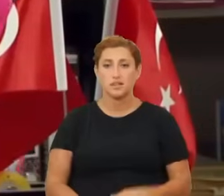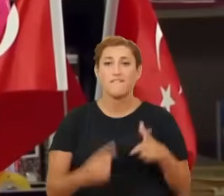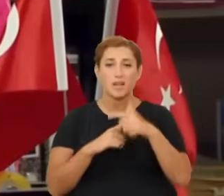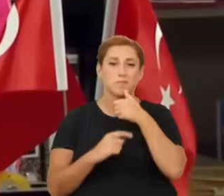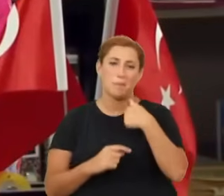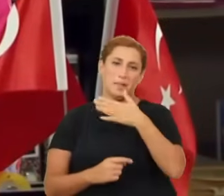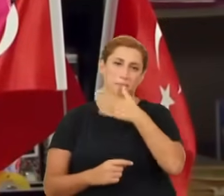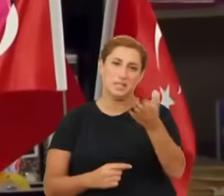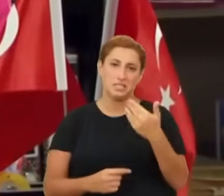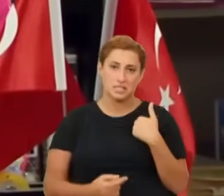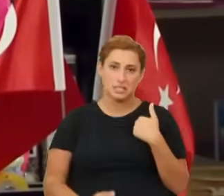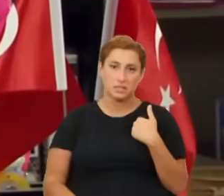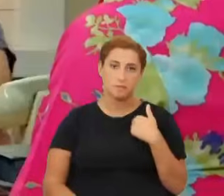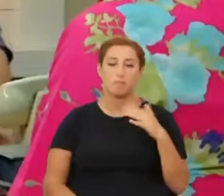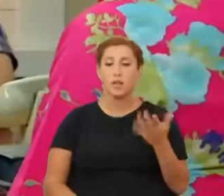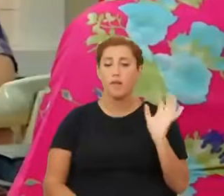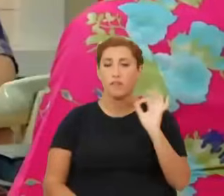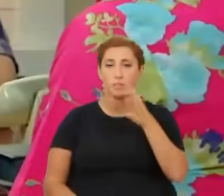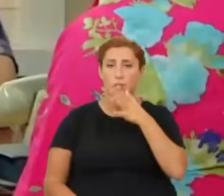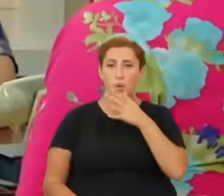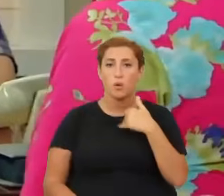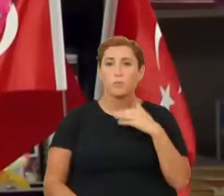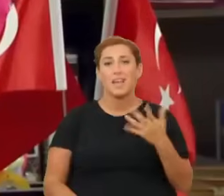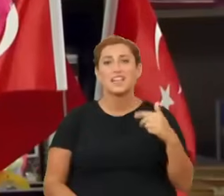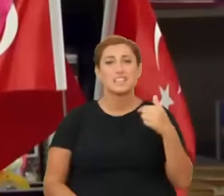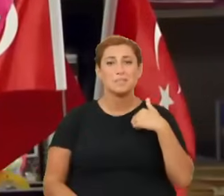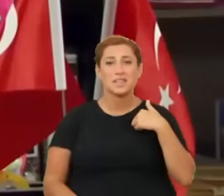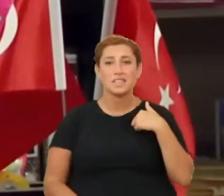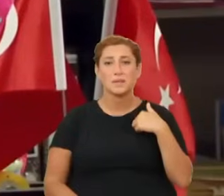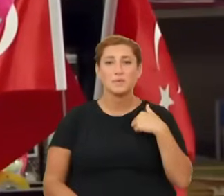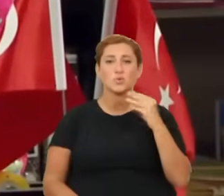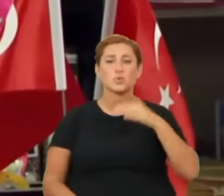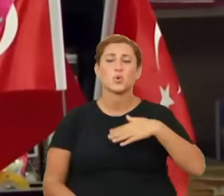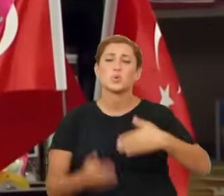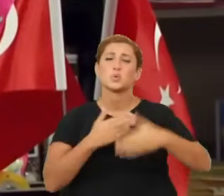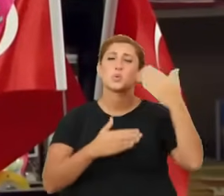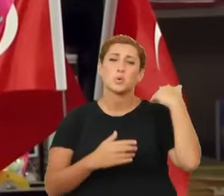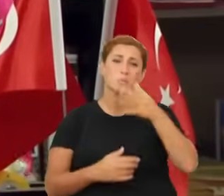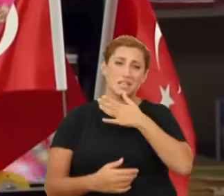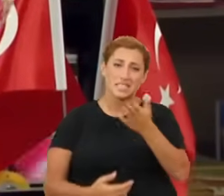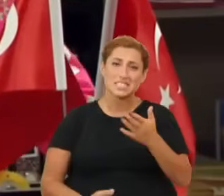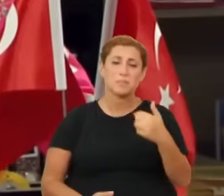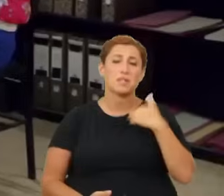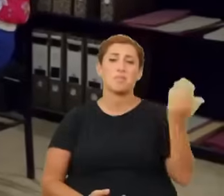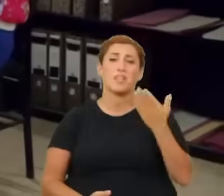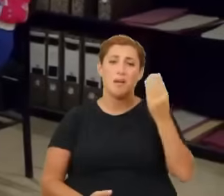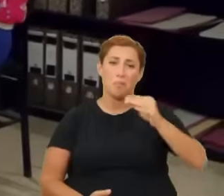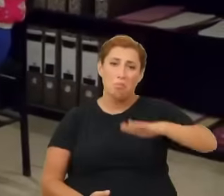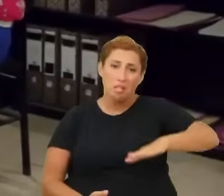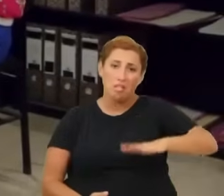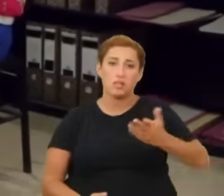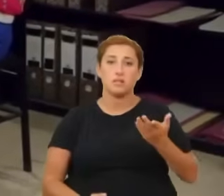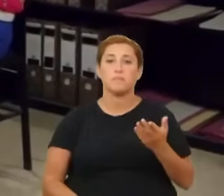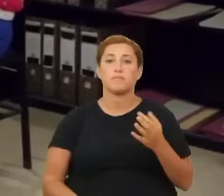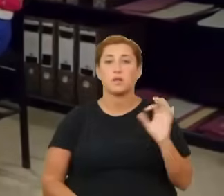Fehmi baba beni bilirsin. Ya evet biliyorum. Yani benim çocukluğumu bilirsin. Benim ta şu kadarlıktan.